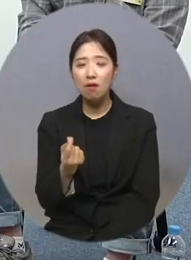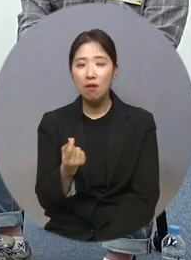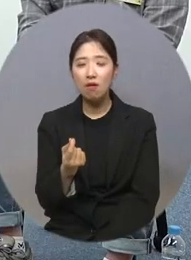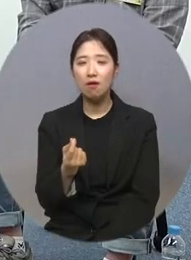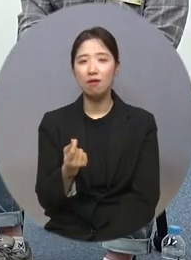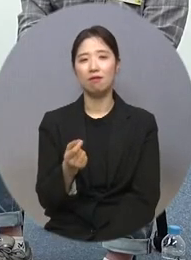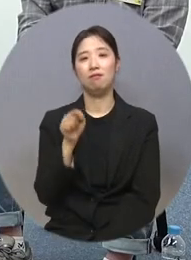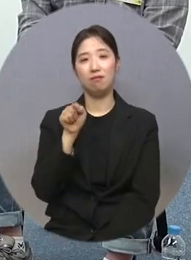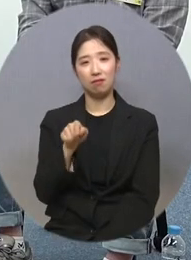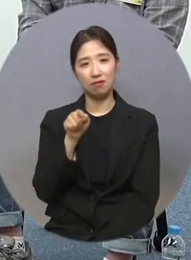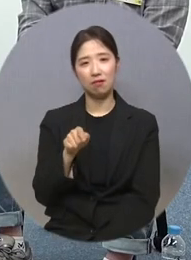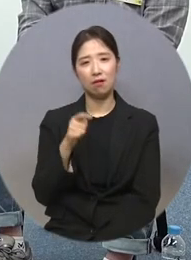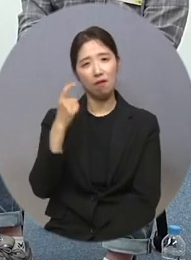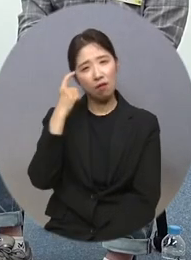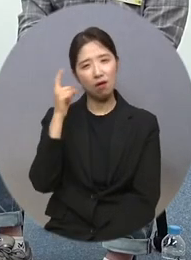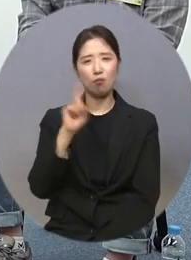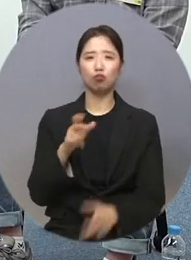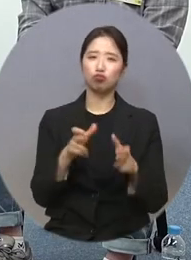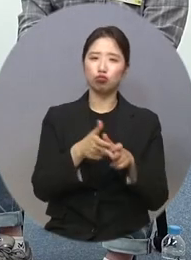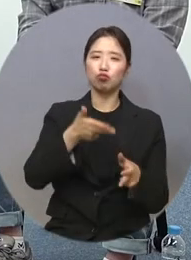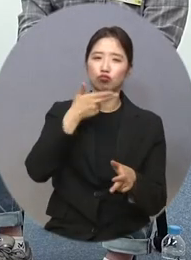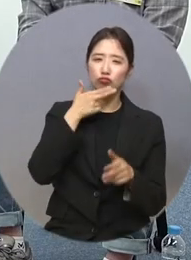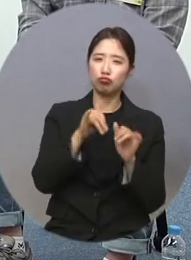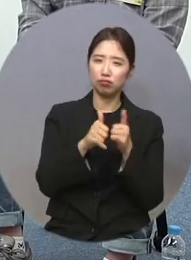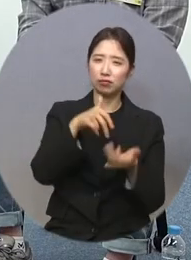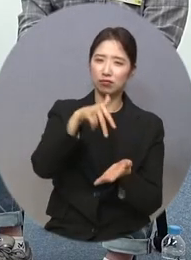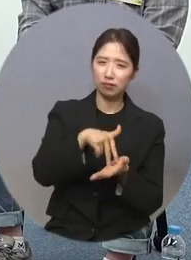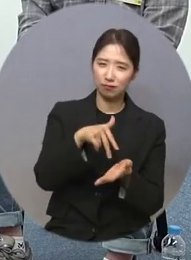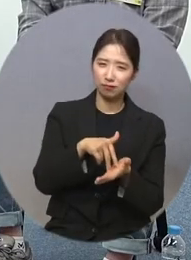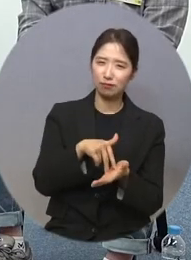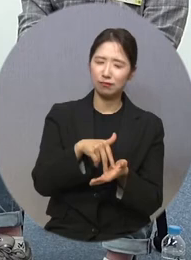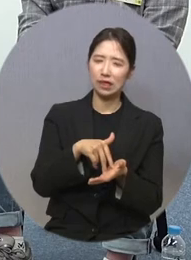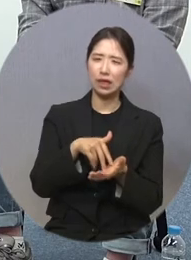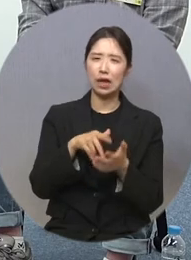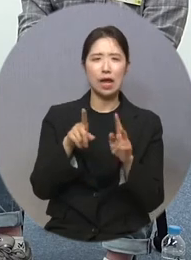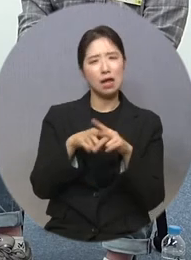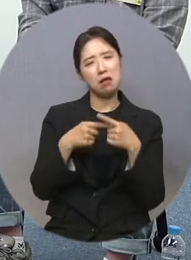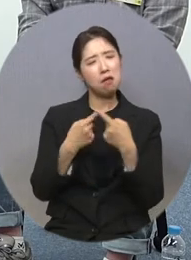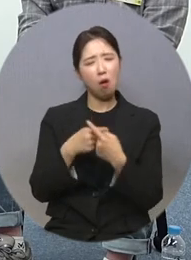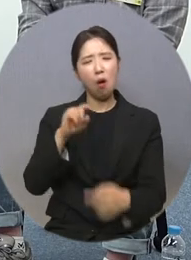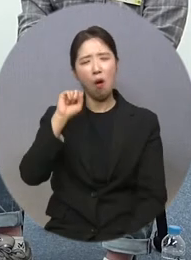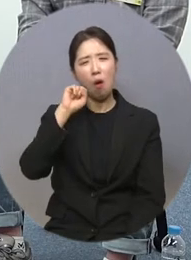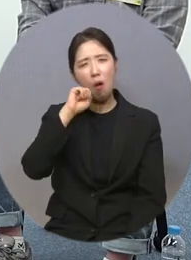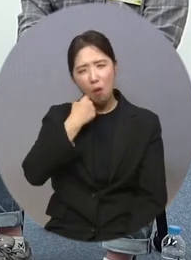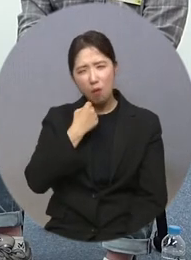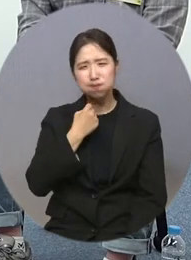또 논리를 사실 비장애 입장에서의 여러 가지 또 저희가 이해